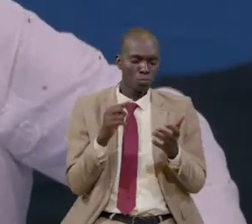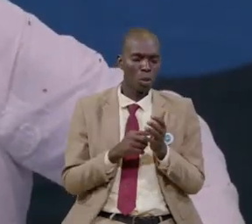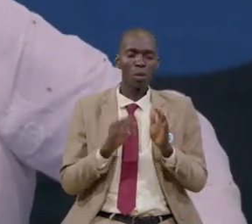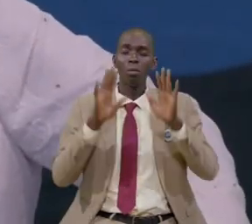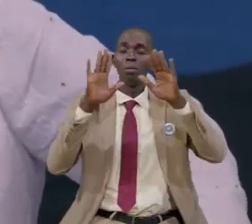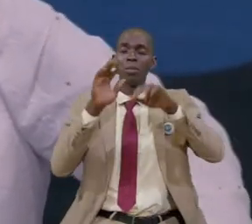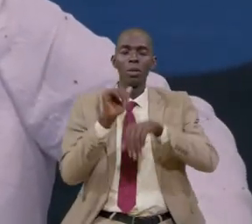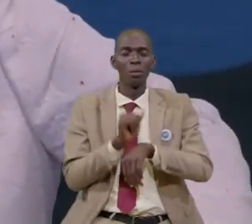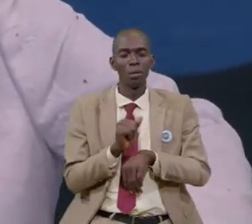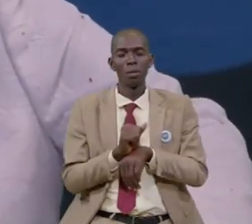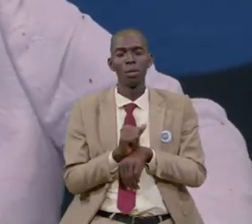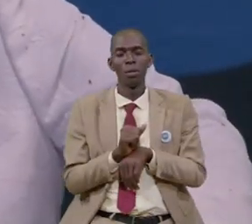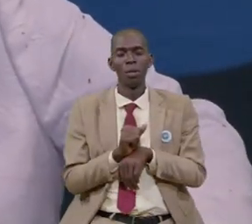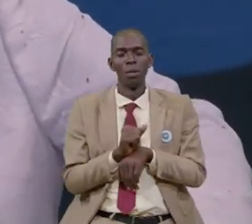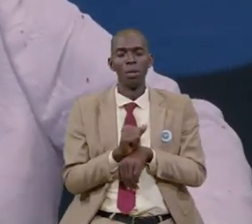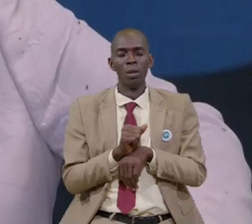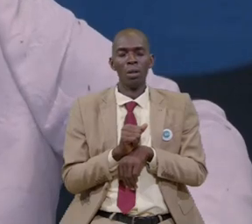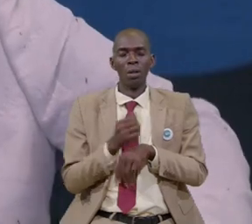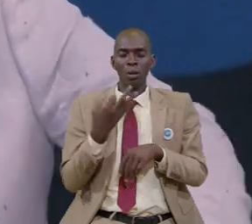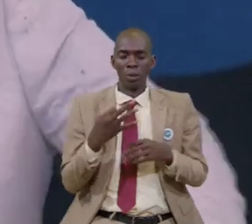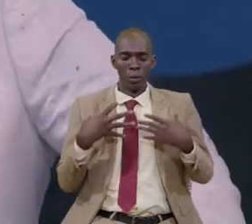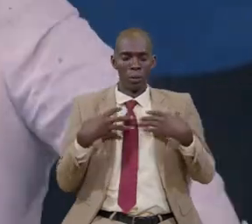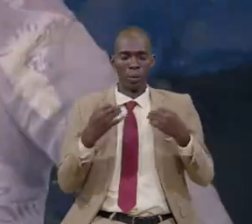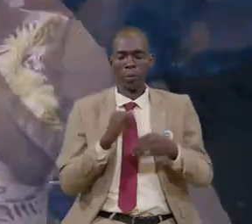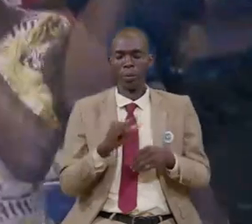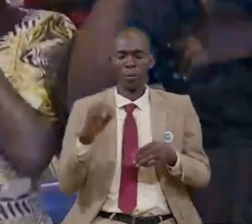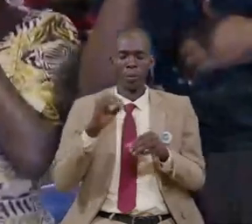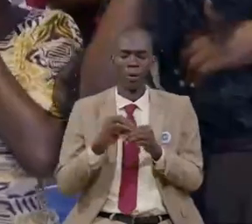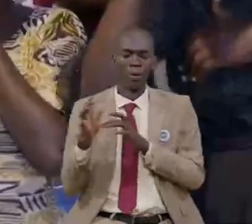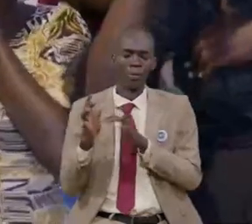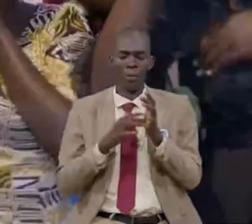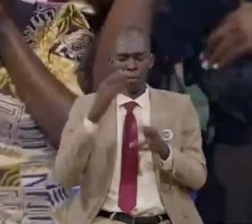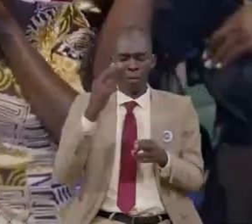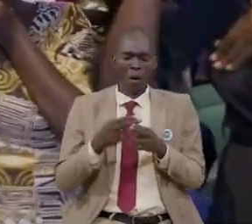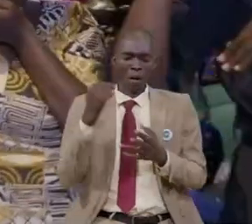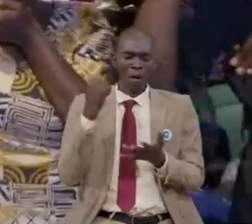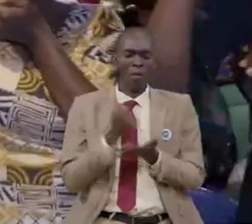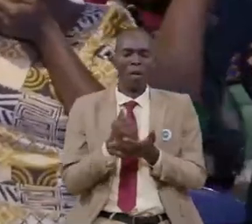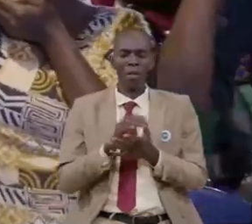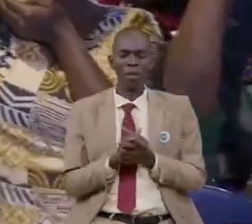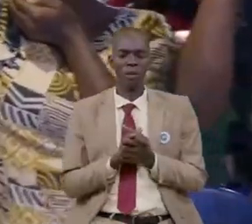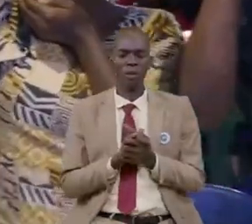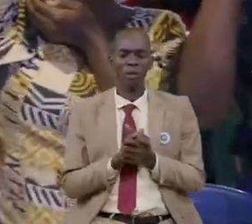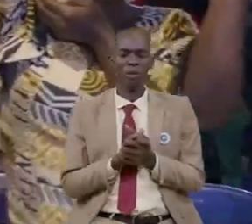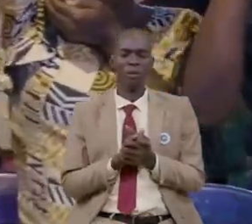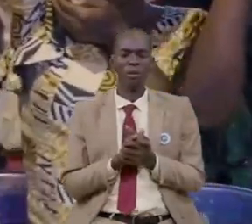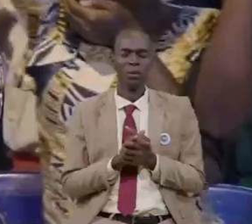miracles remarquables de guérison au nom de Jésus-Christ.